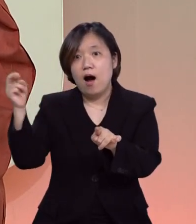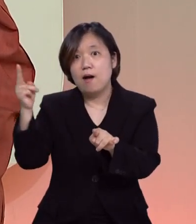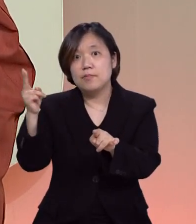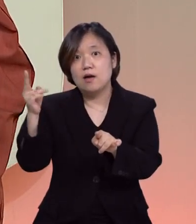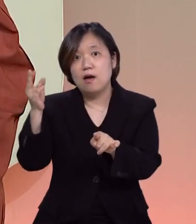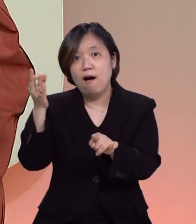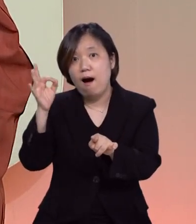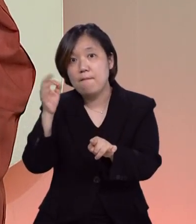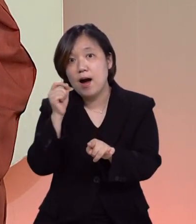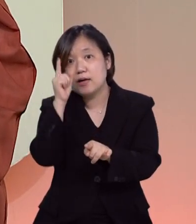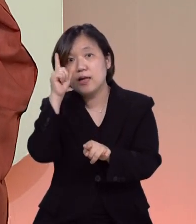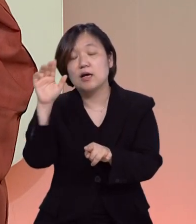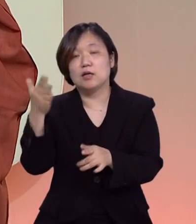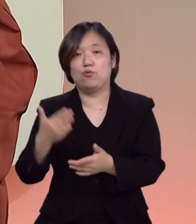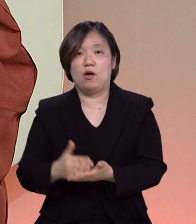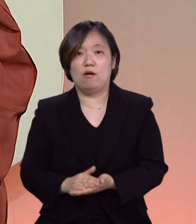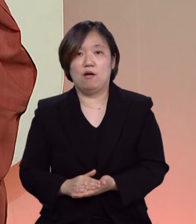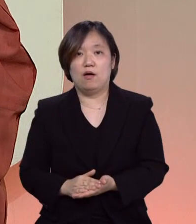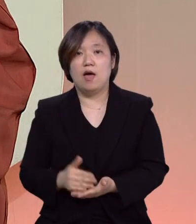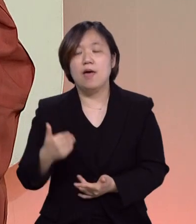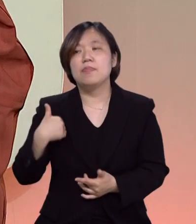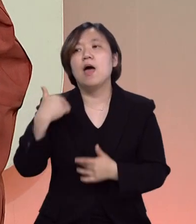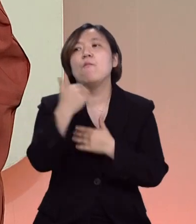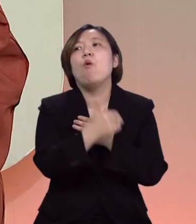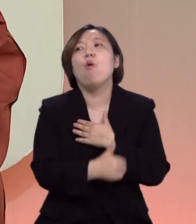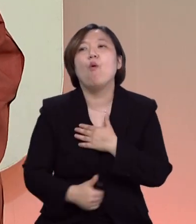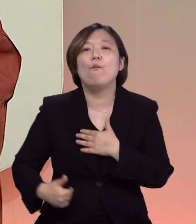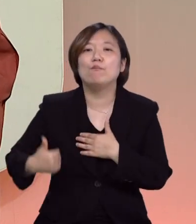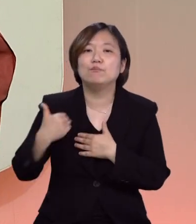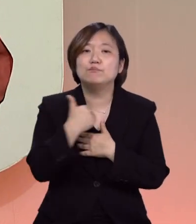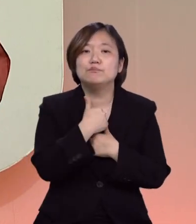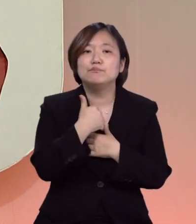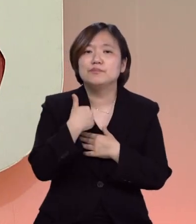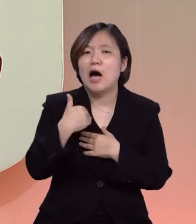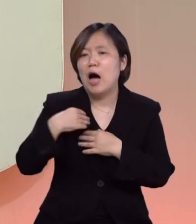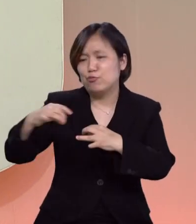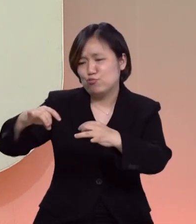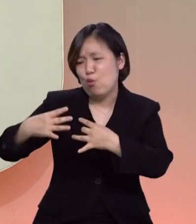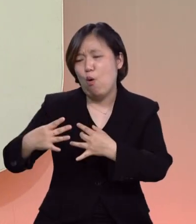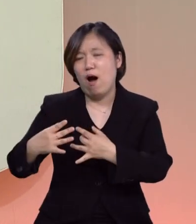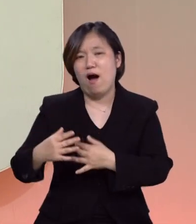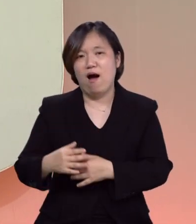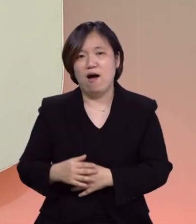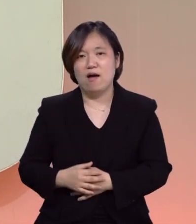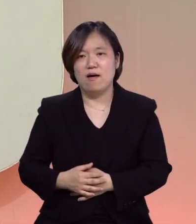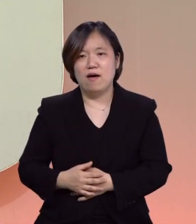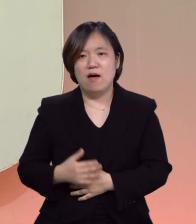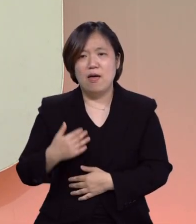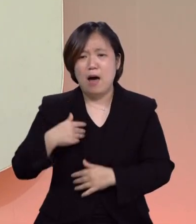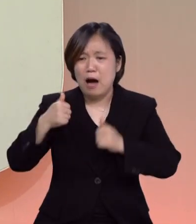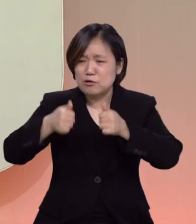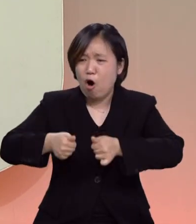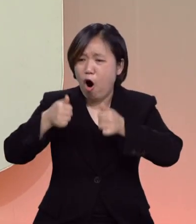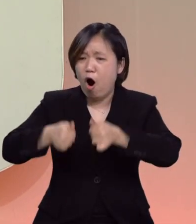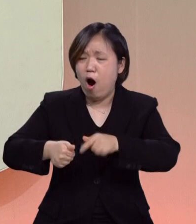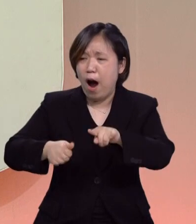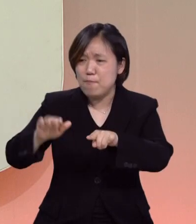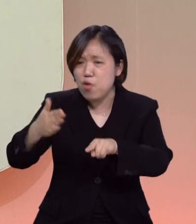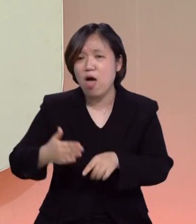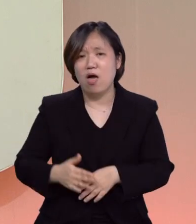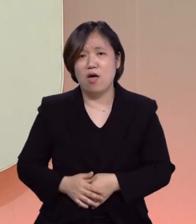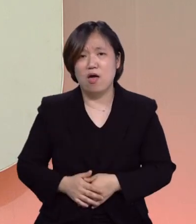드시더래요이 성장 덩어리이 몸뚱아리에 내가 속고 있었구나 하면 되는데